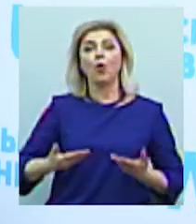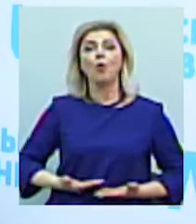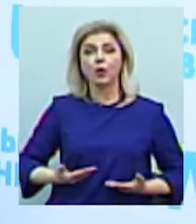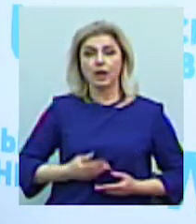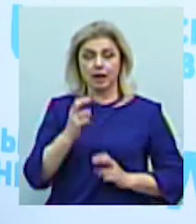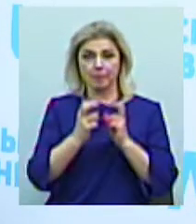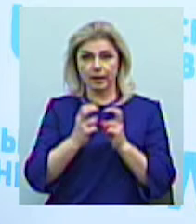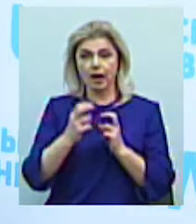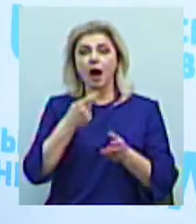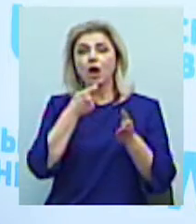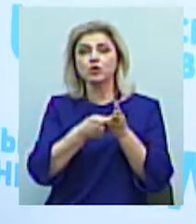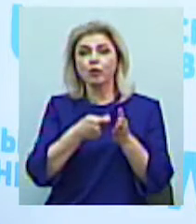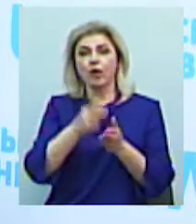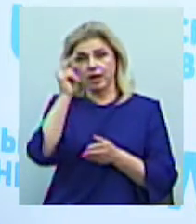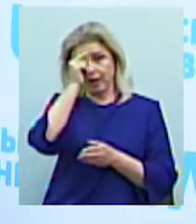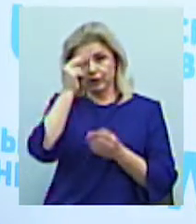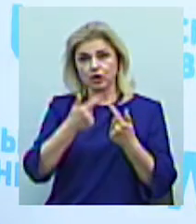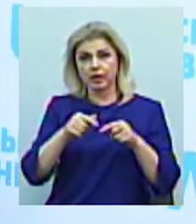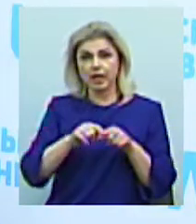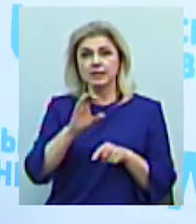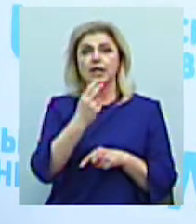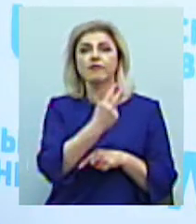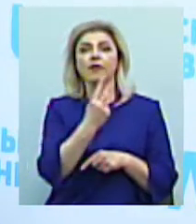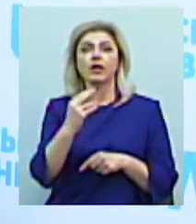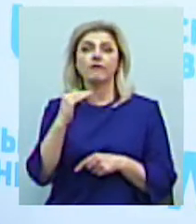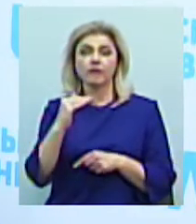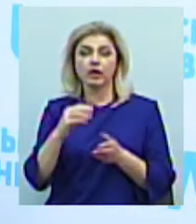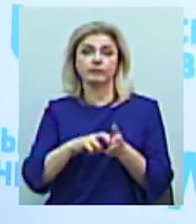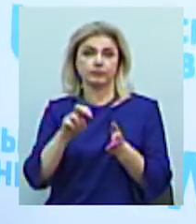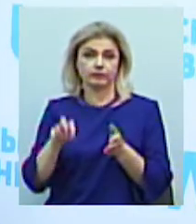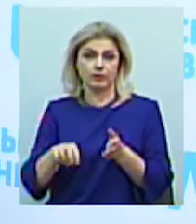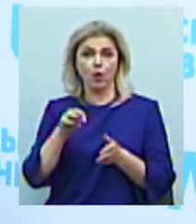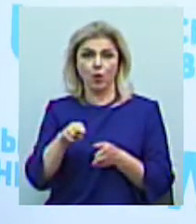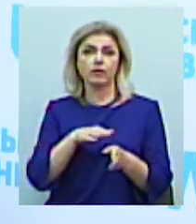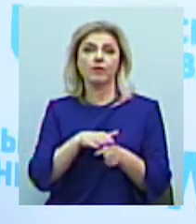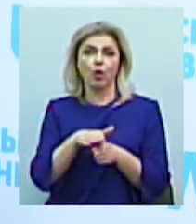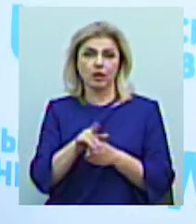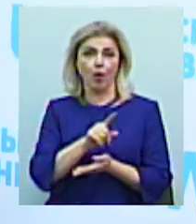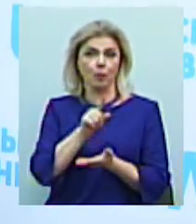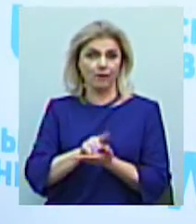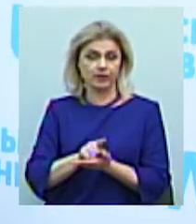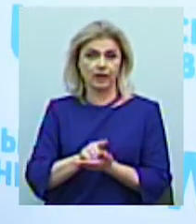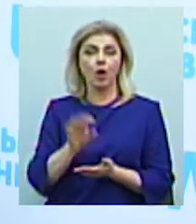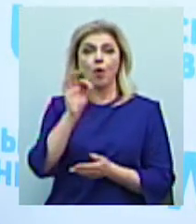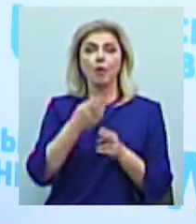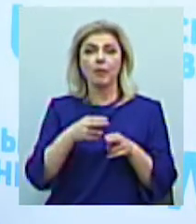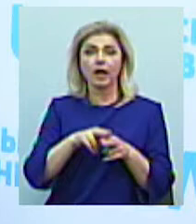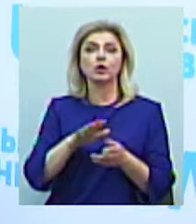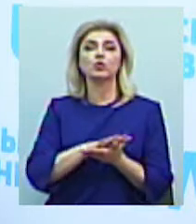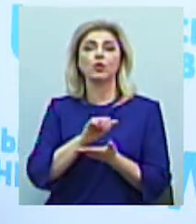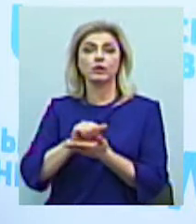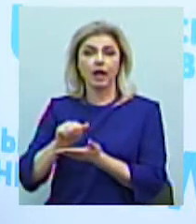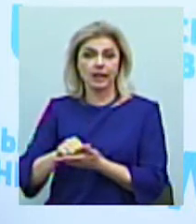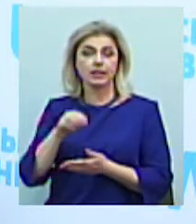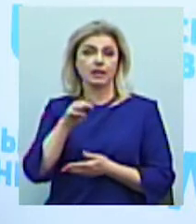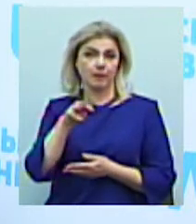у начальних закладах, з 22 лютого відсторонена від виконання обов'язків. Про це журналістам Суспільного